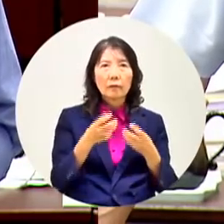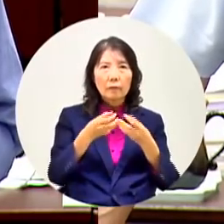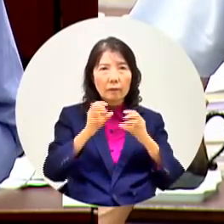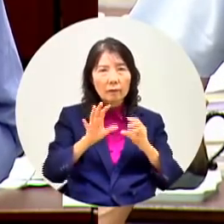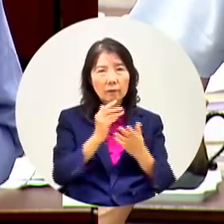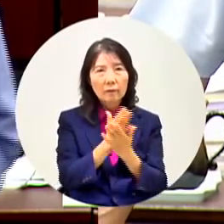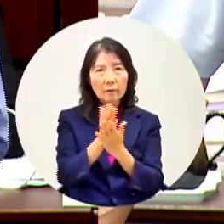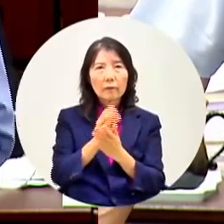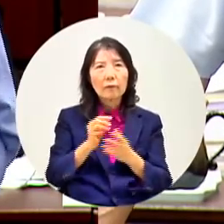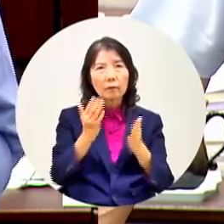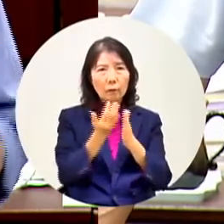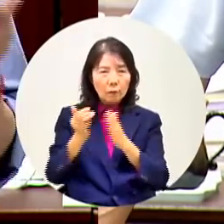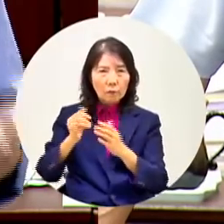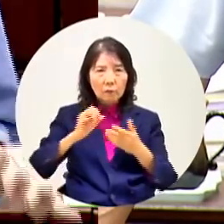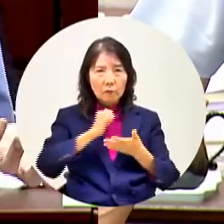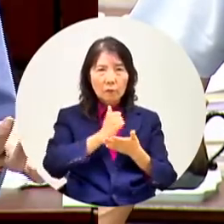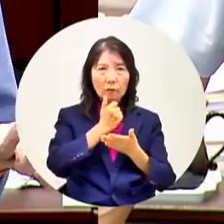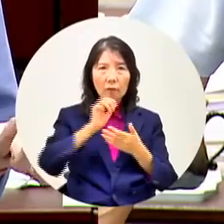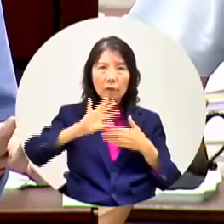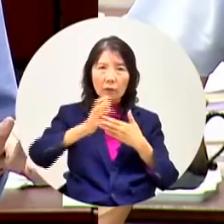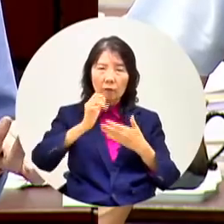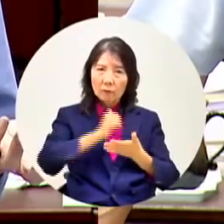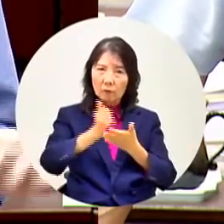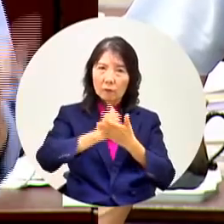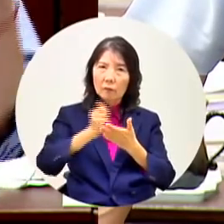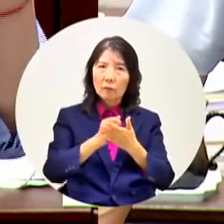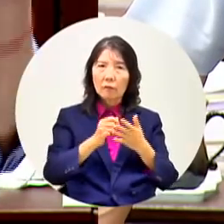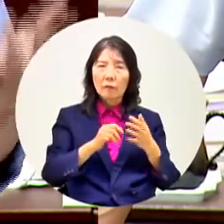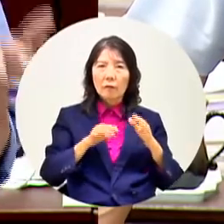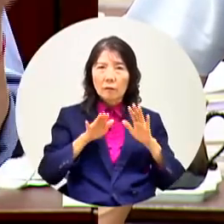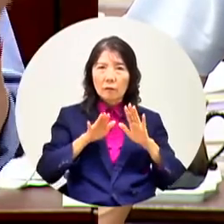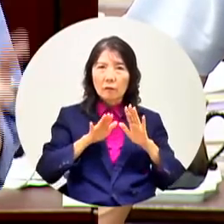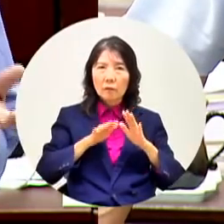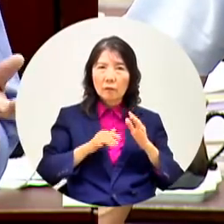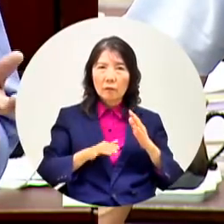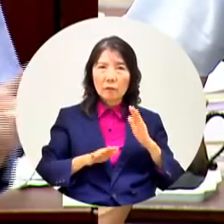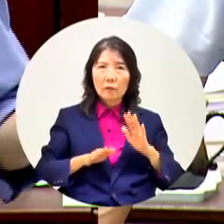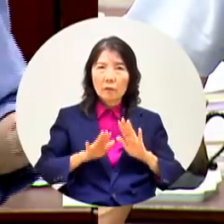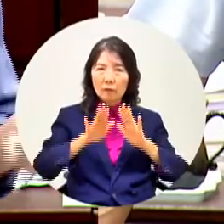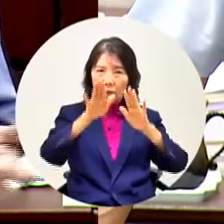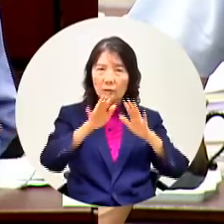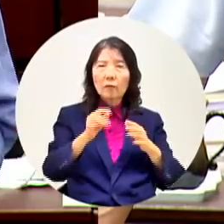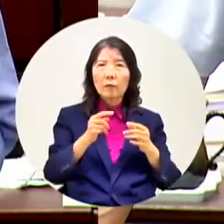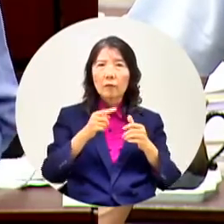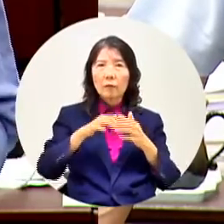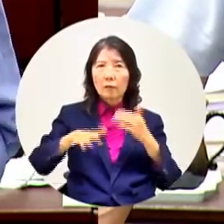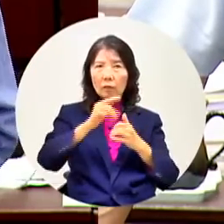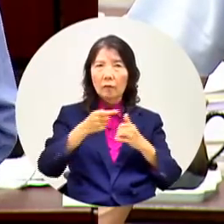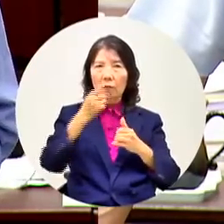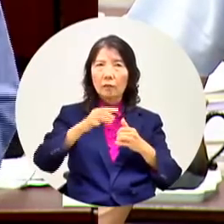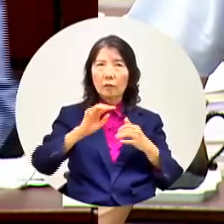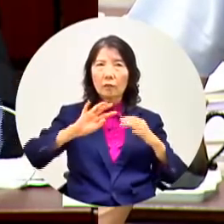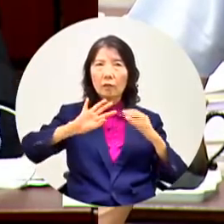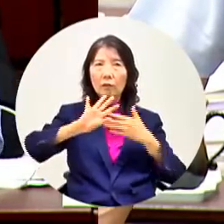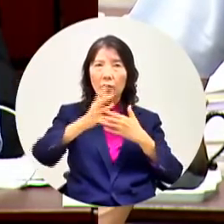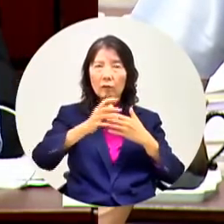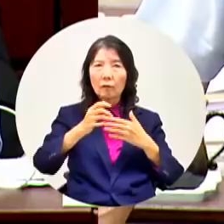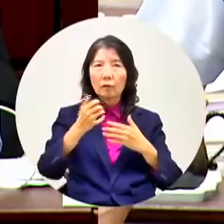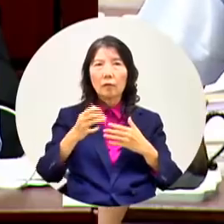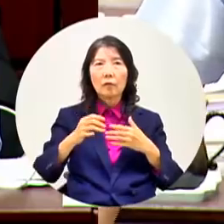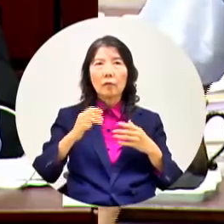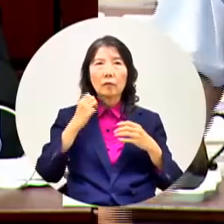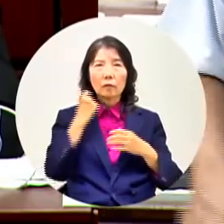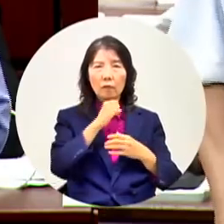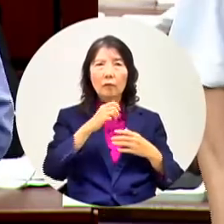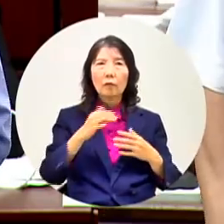备外销，成长也是全国第一。现在外面来观光客，海内外来高雄观光的，为什么？汉